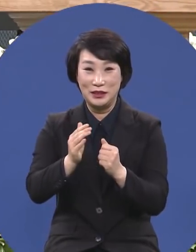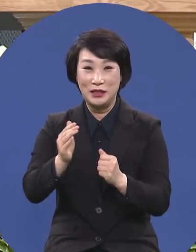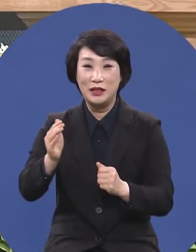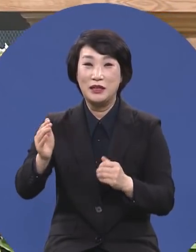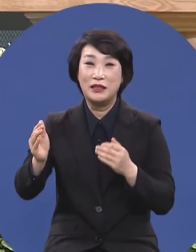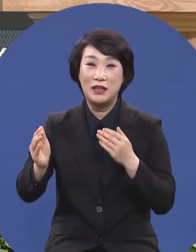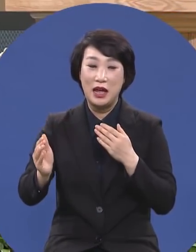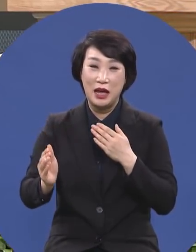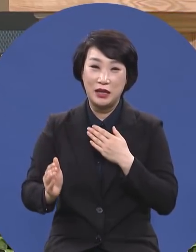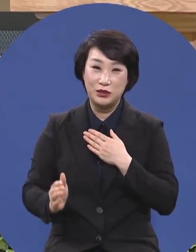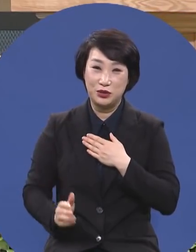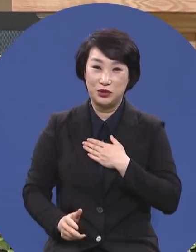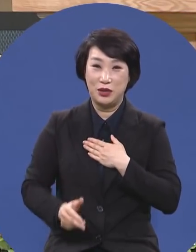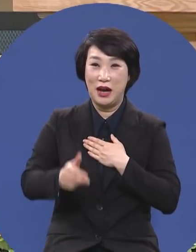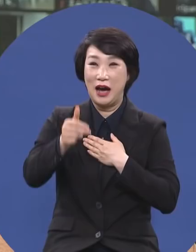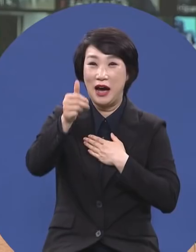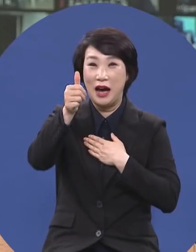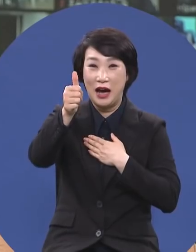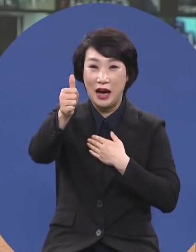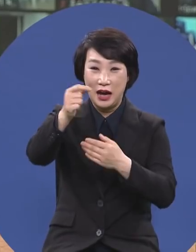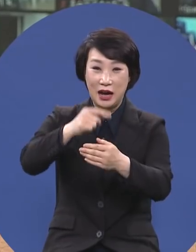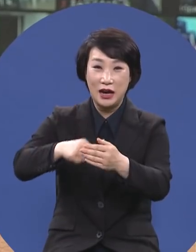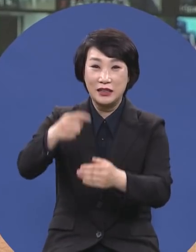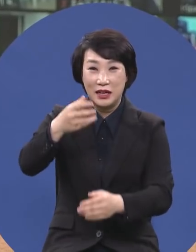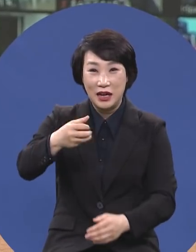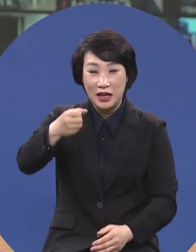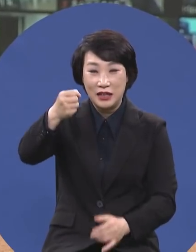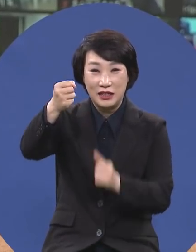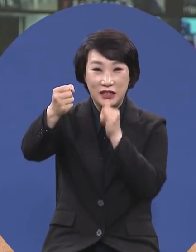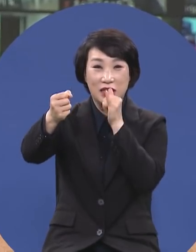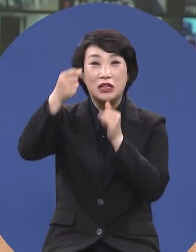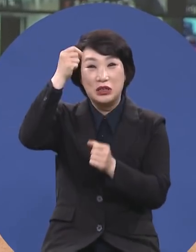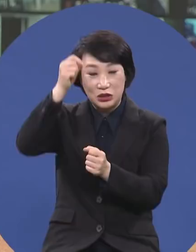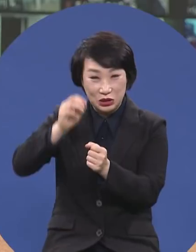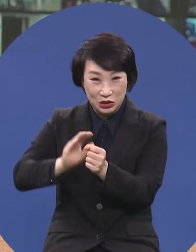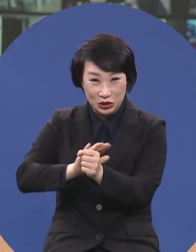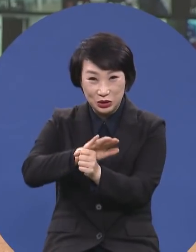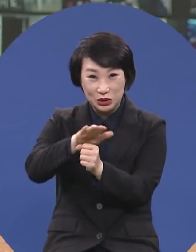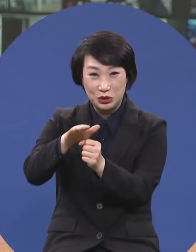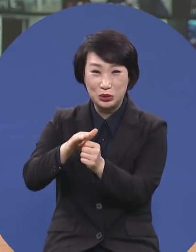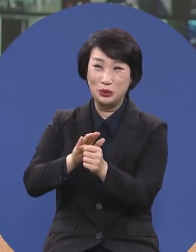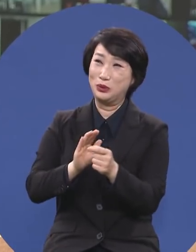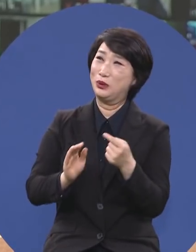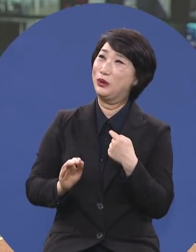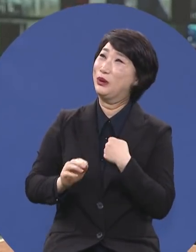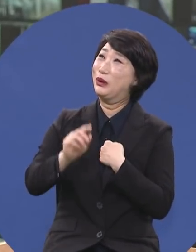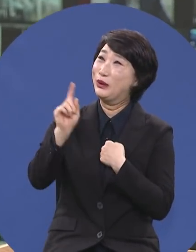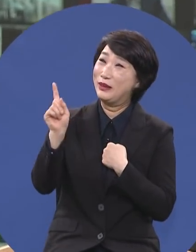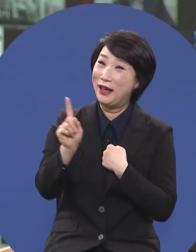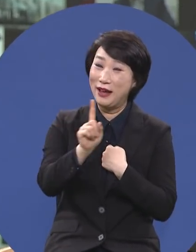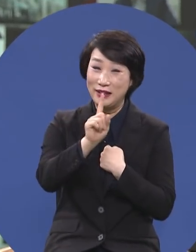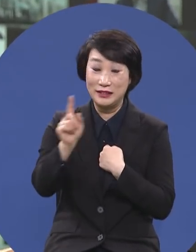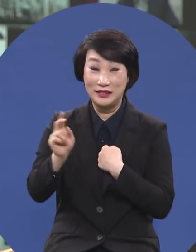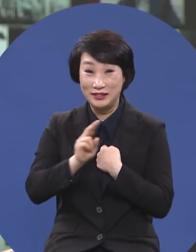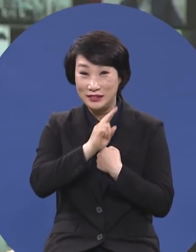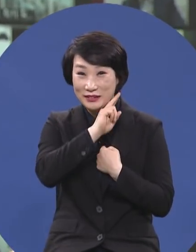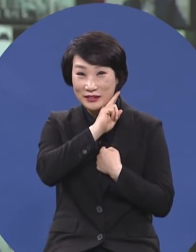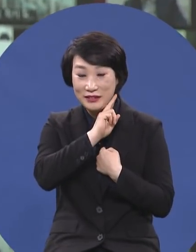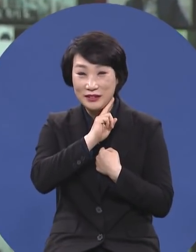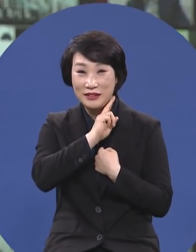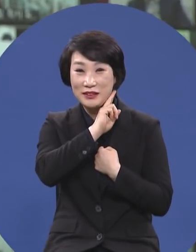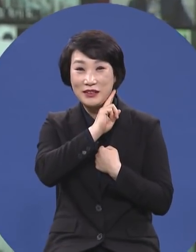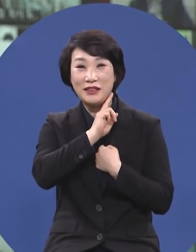인도하시니 내 주 안에 있는 그를